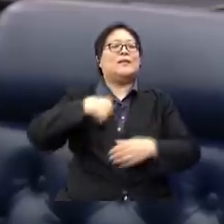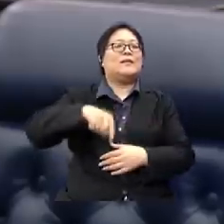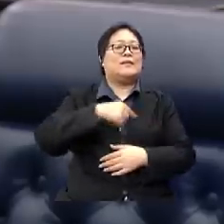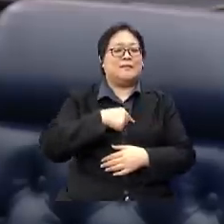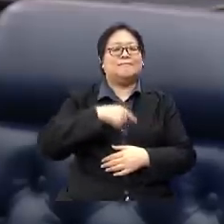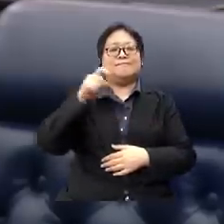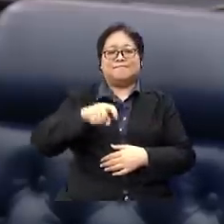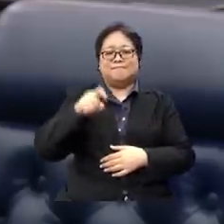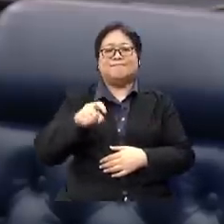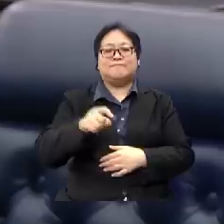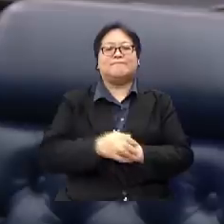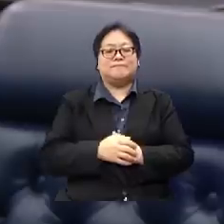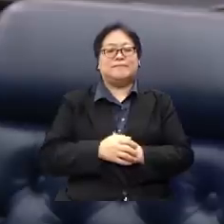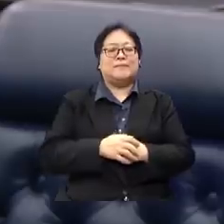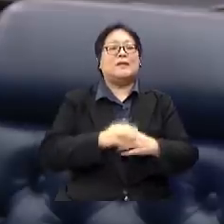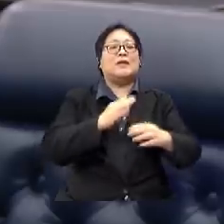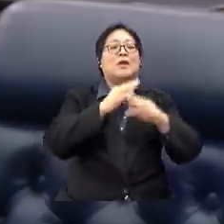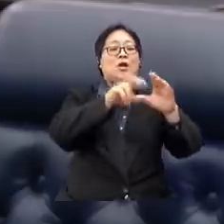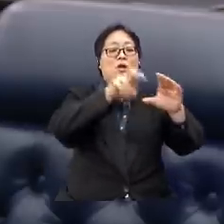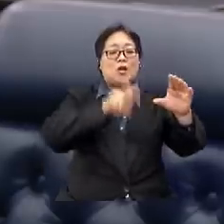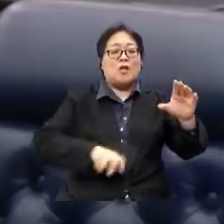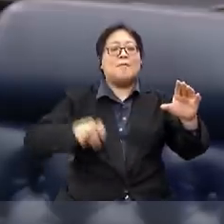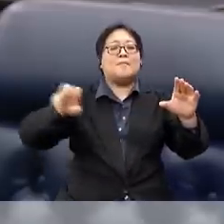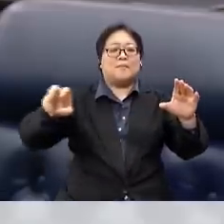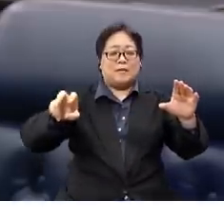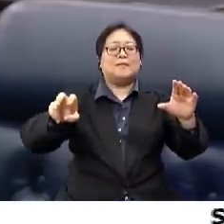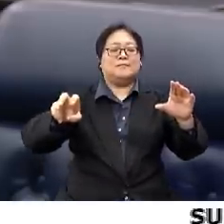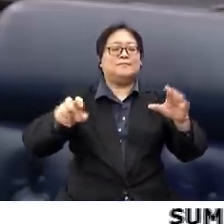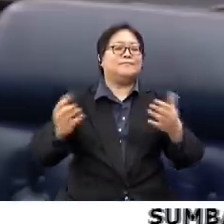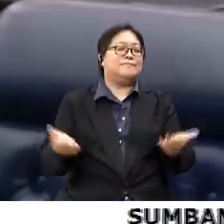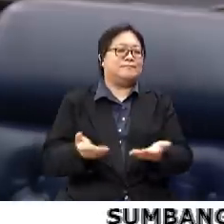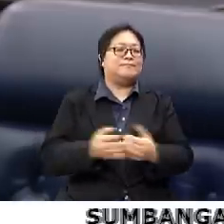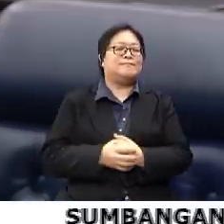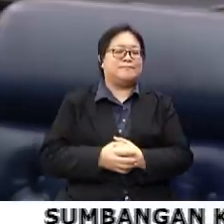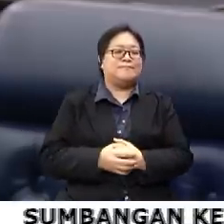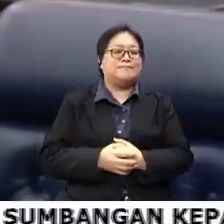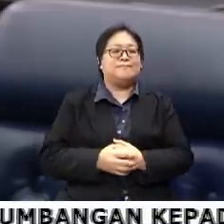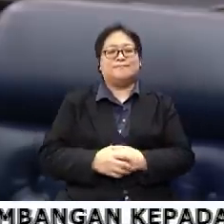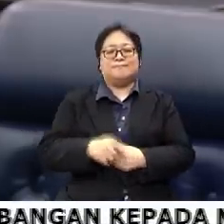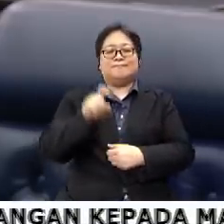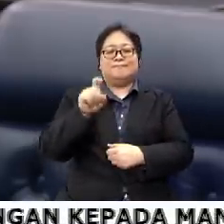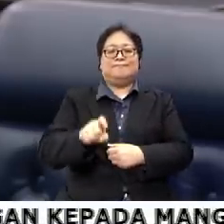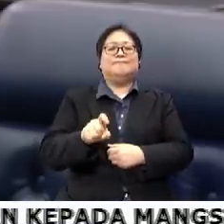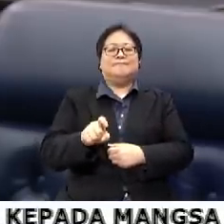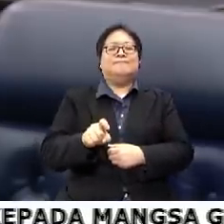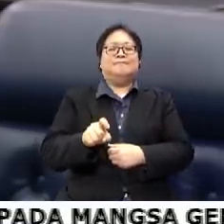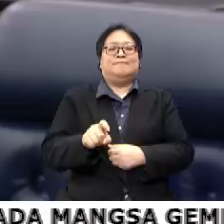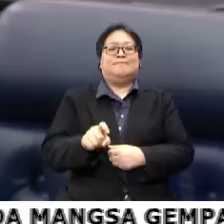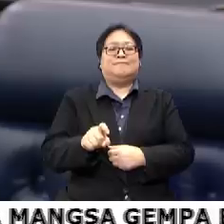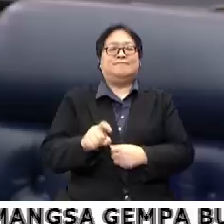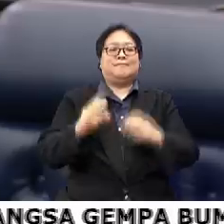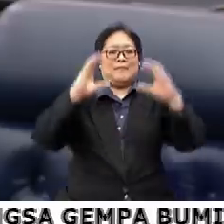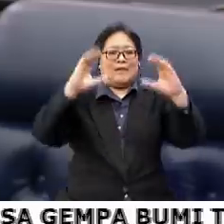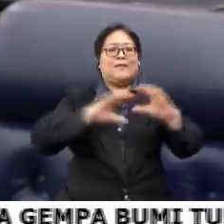untuk memastikan supaya lompat parti legitimasi kerajaan ini harus dilihat dengan